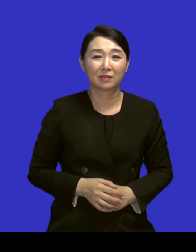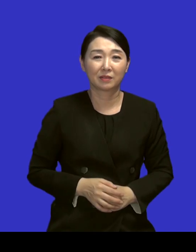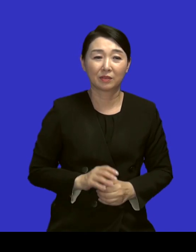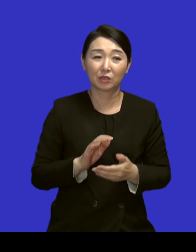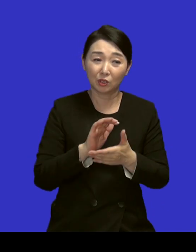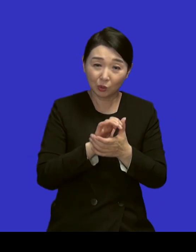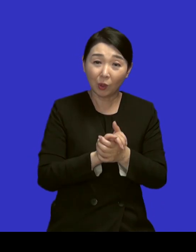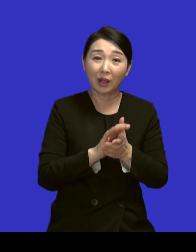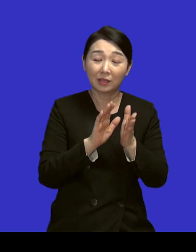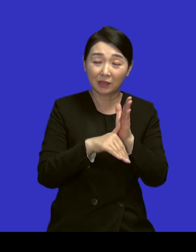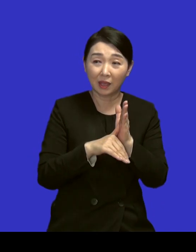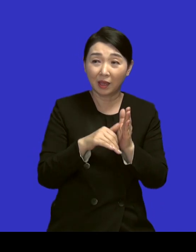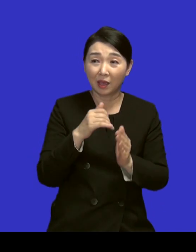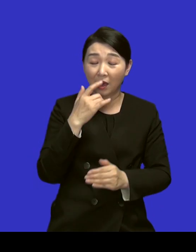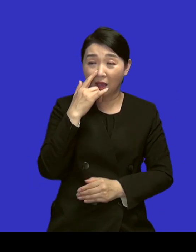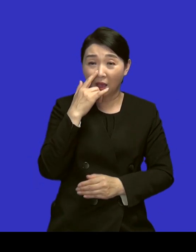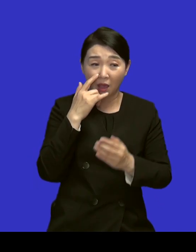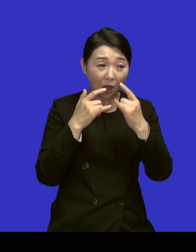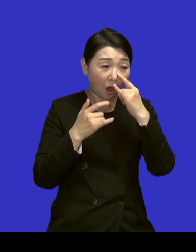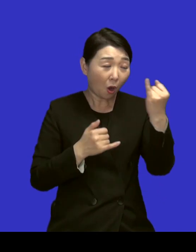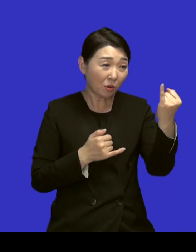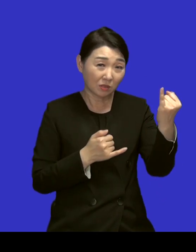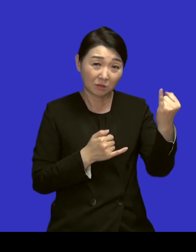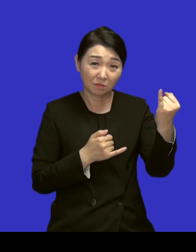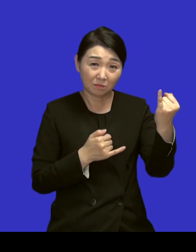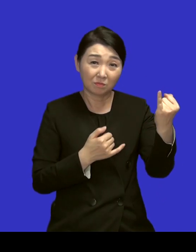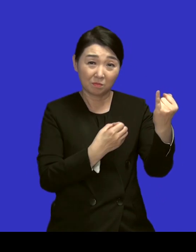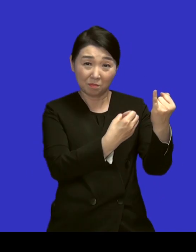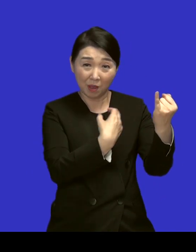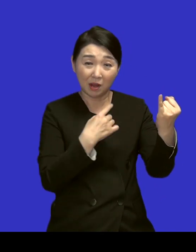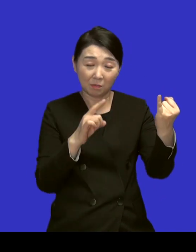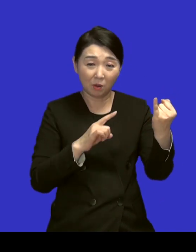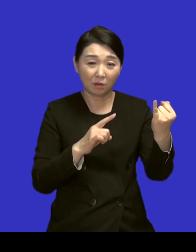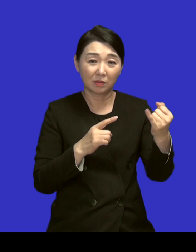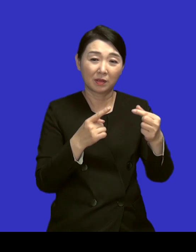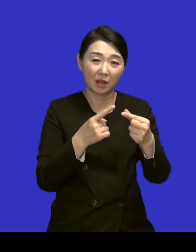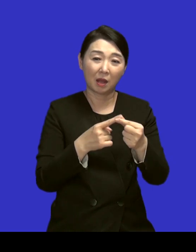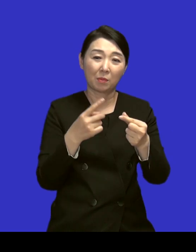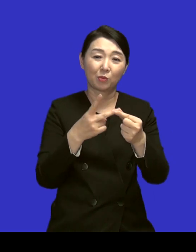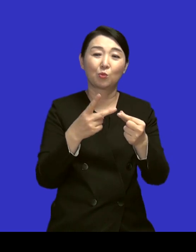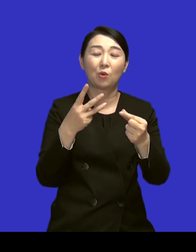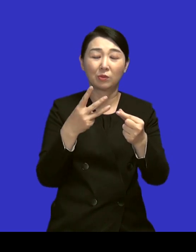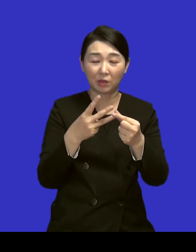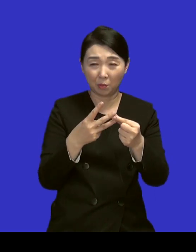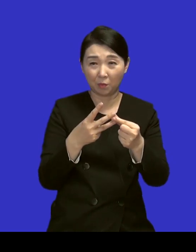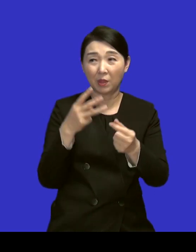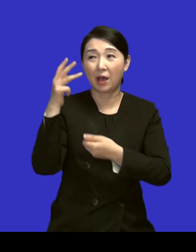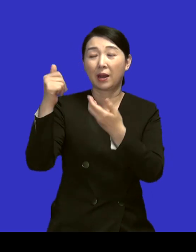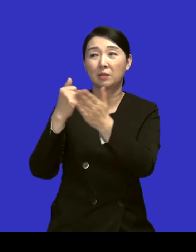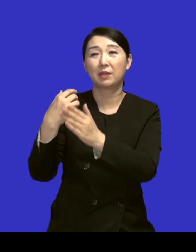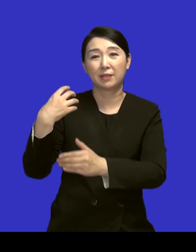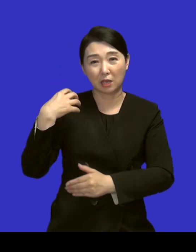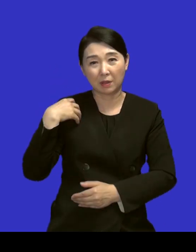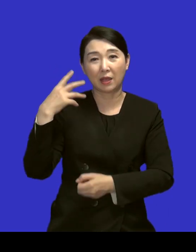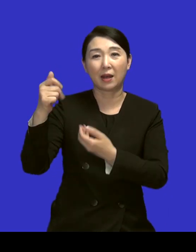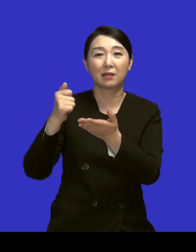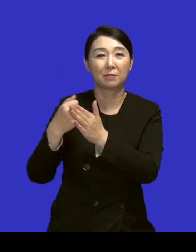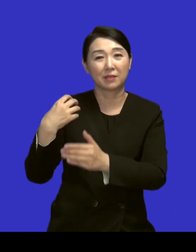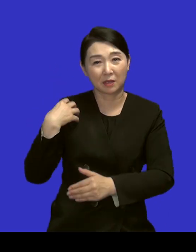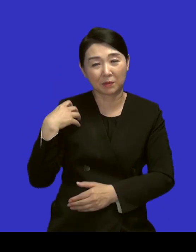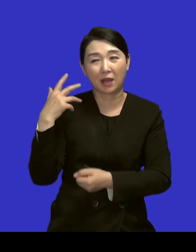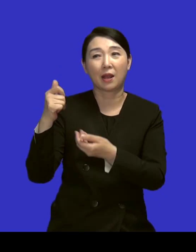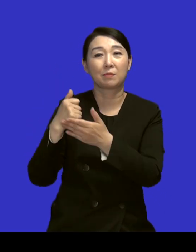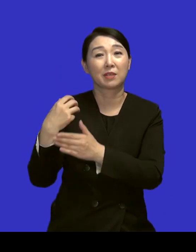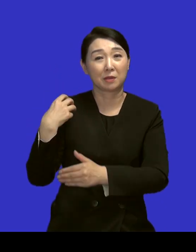때마다 어머니에게 하나님이 주셨던 말씀이 늘 3번 내가 책임진다. 내가 책임진다. 내가